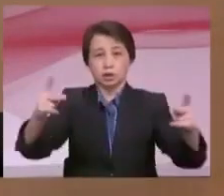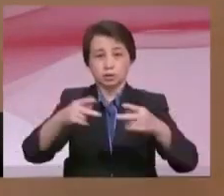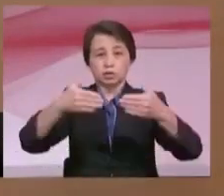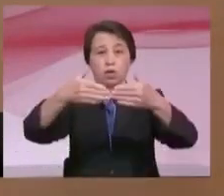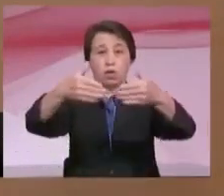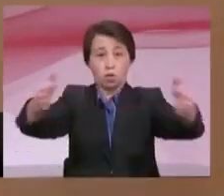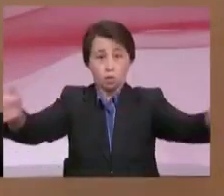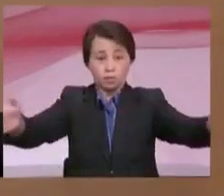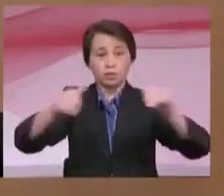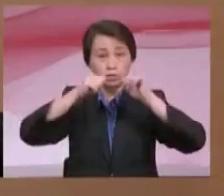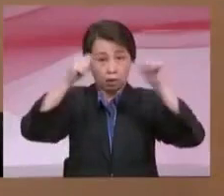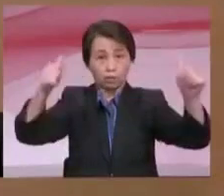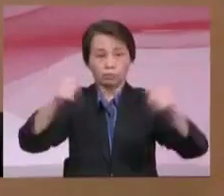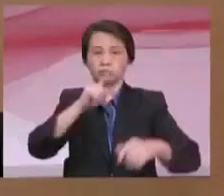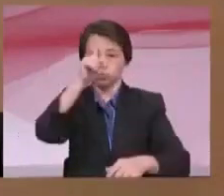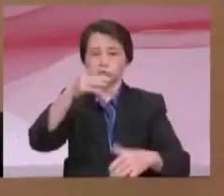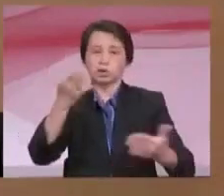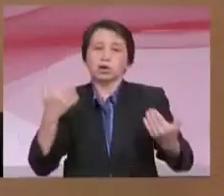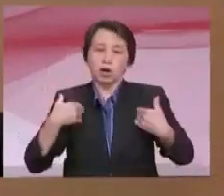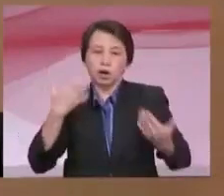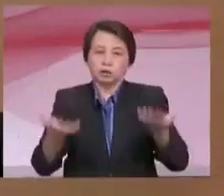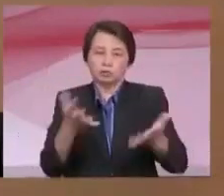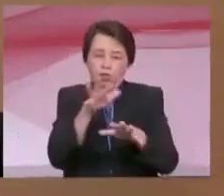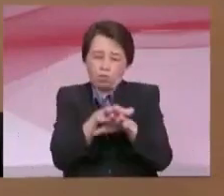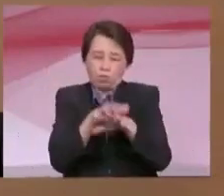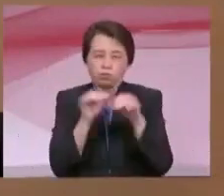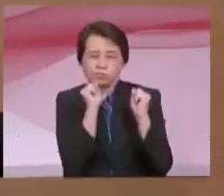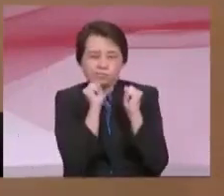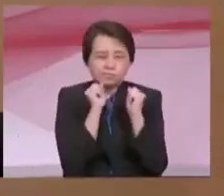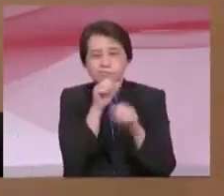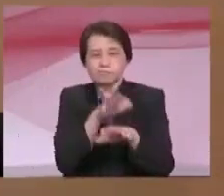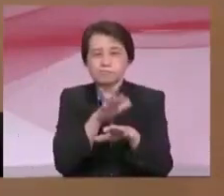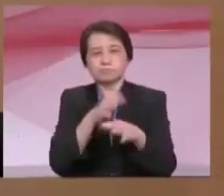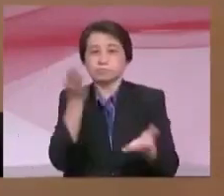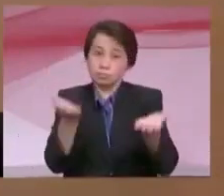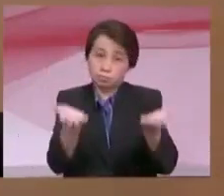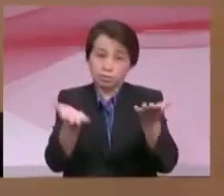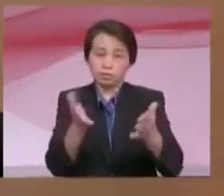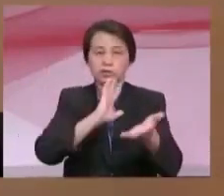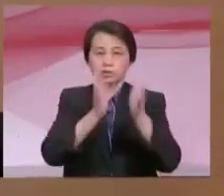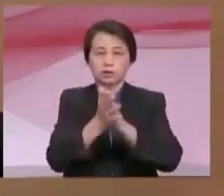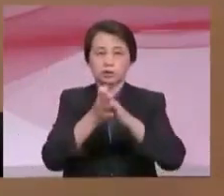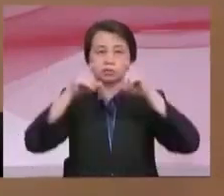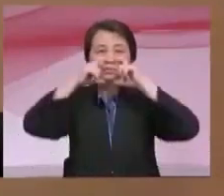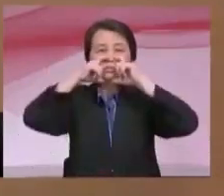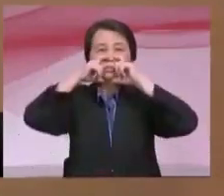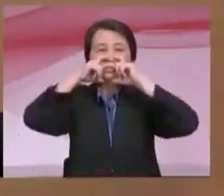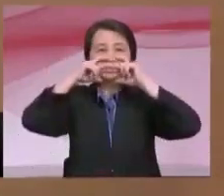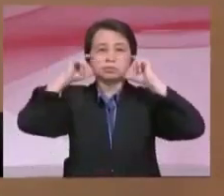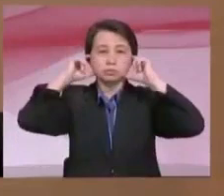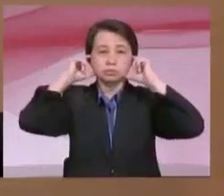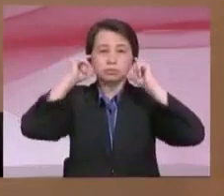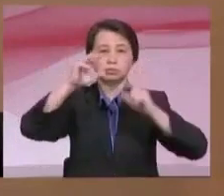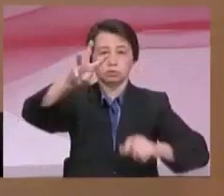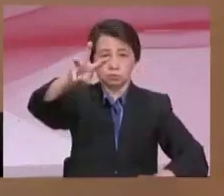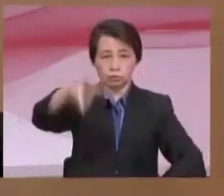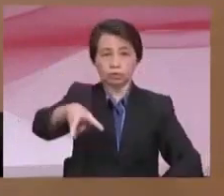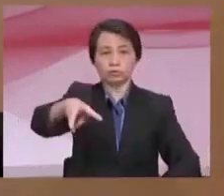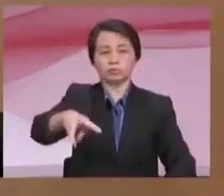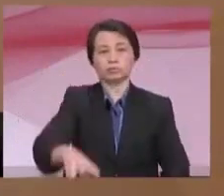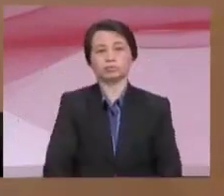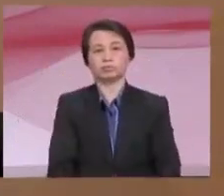awam dan tentunya Ada kemungkinan berdesak sesak maka Belitung muka diwajibkan